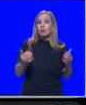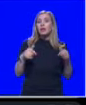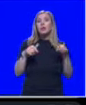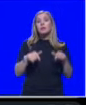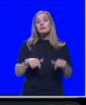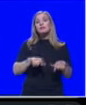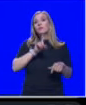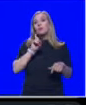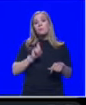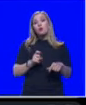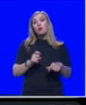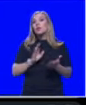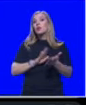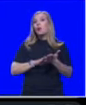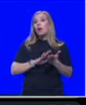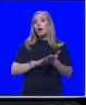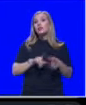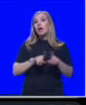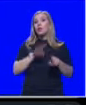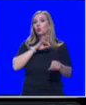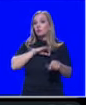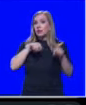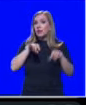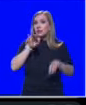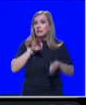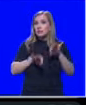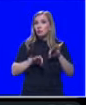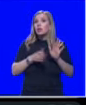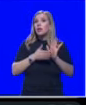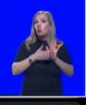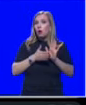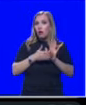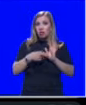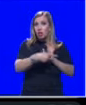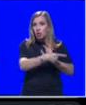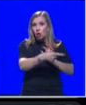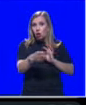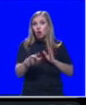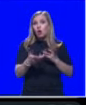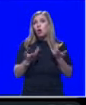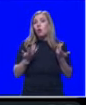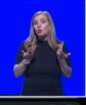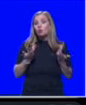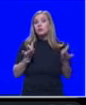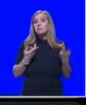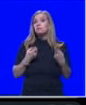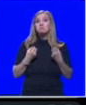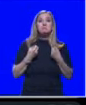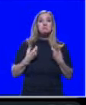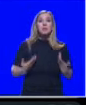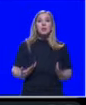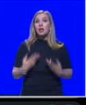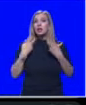да докаже, както успя да докаже на тези избори на избирателите си, че колкото и странно да изглежда